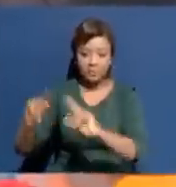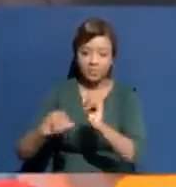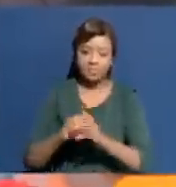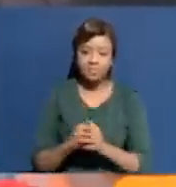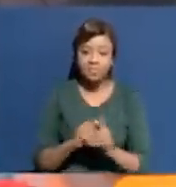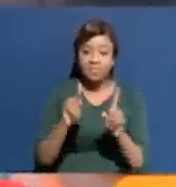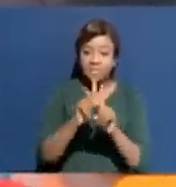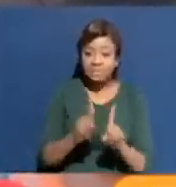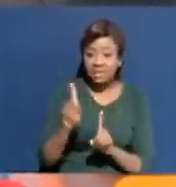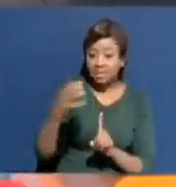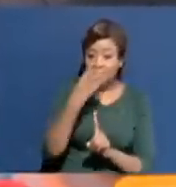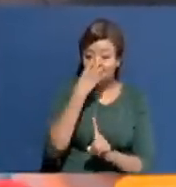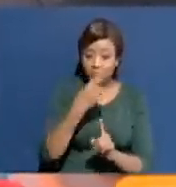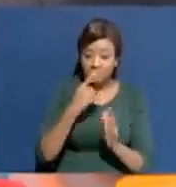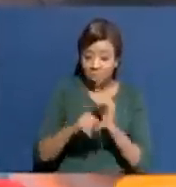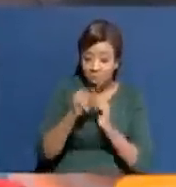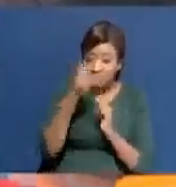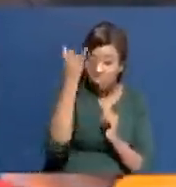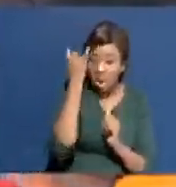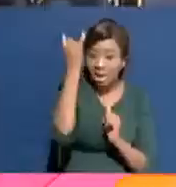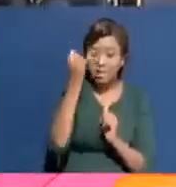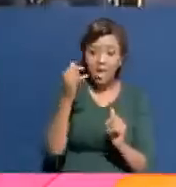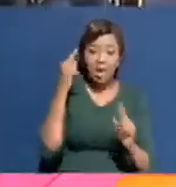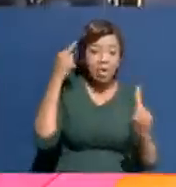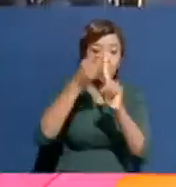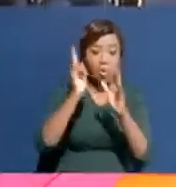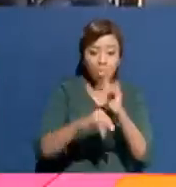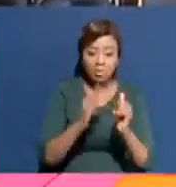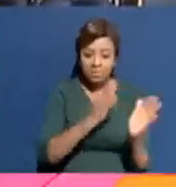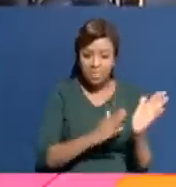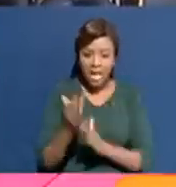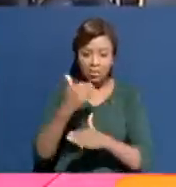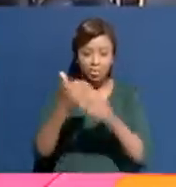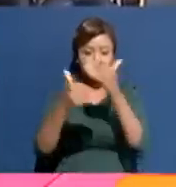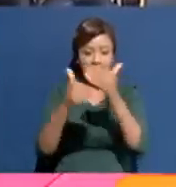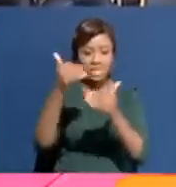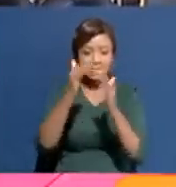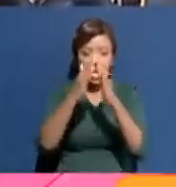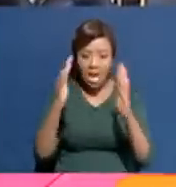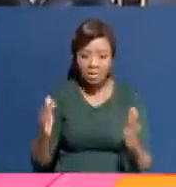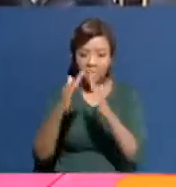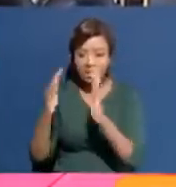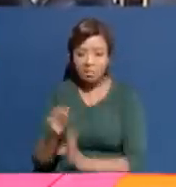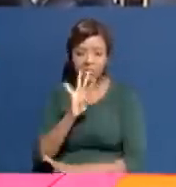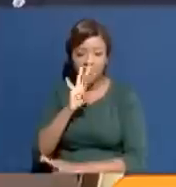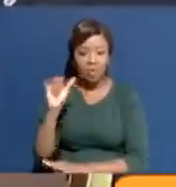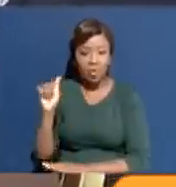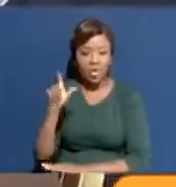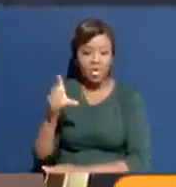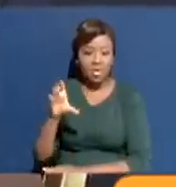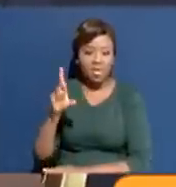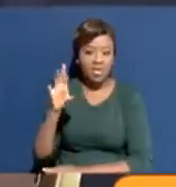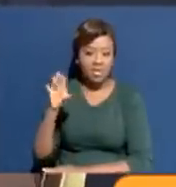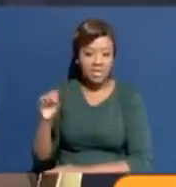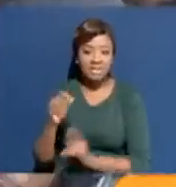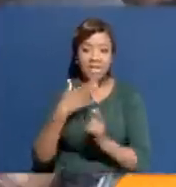mpango huo unanuia kujenga nyumba kwenye zaidi ya ekari 4000 maeneo mbalimbali ya nchi na kuwataka